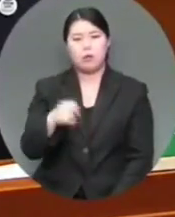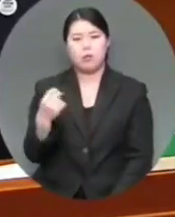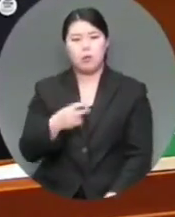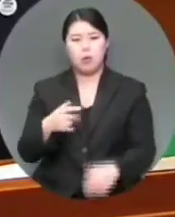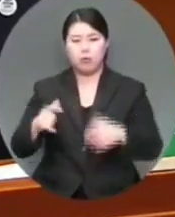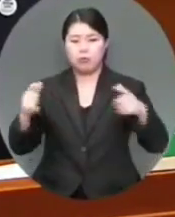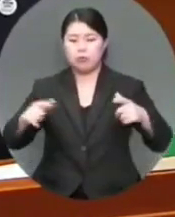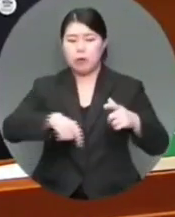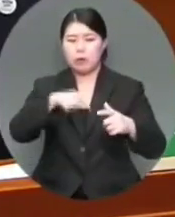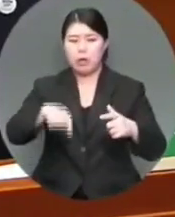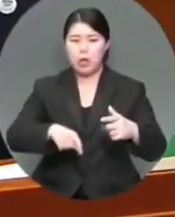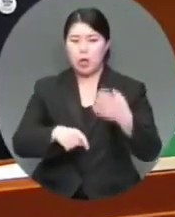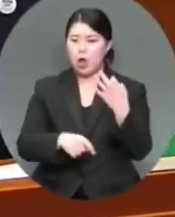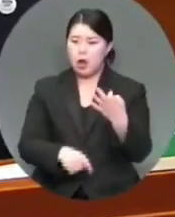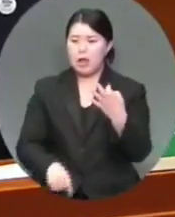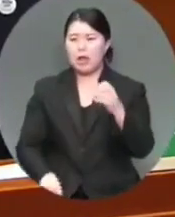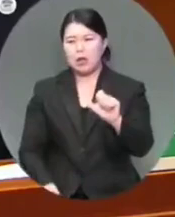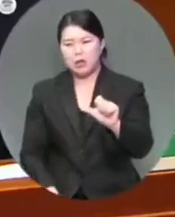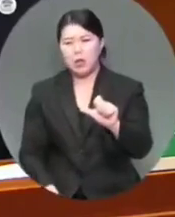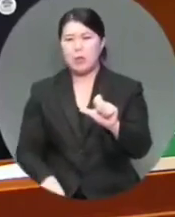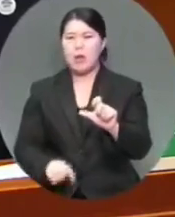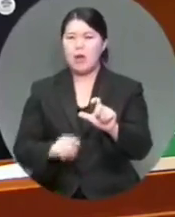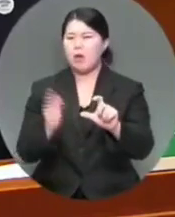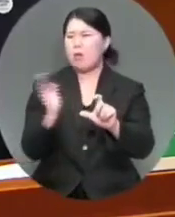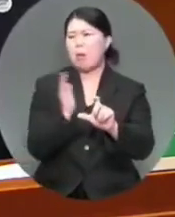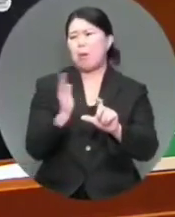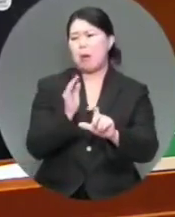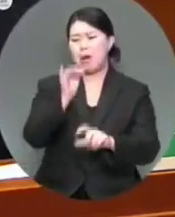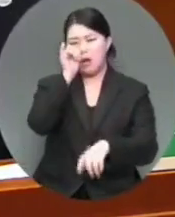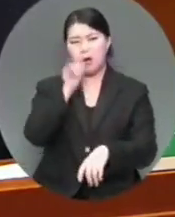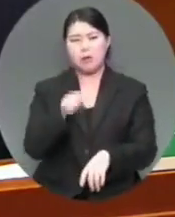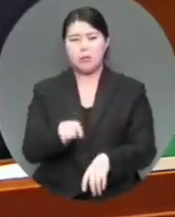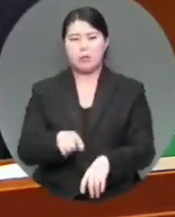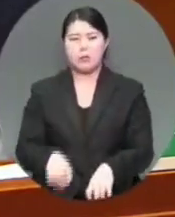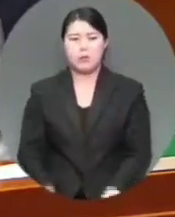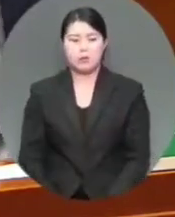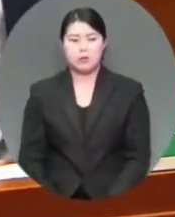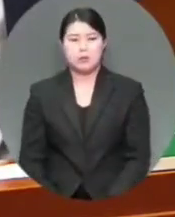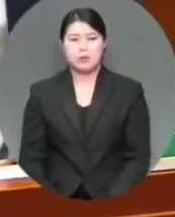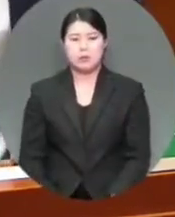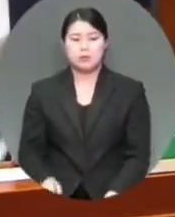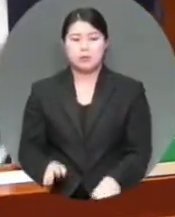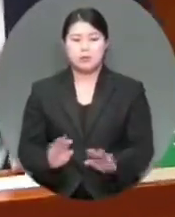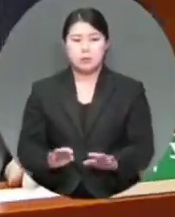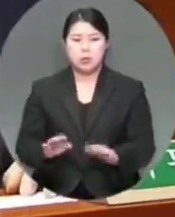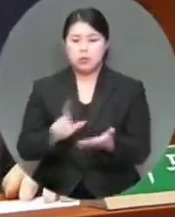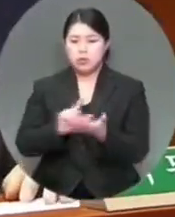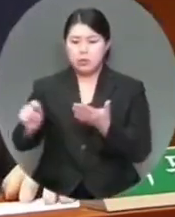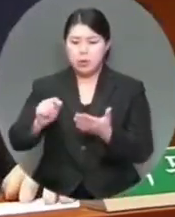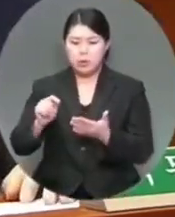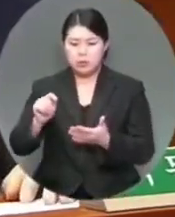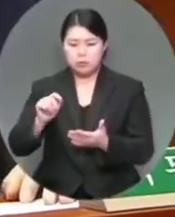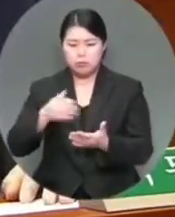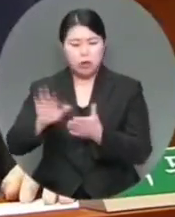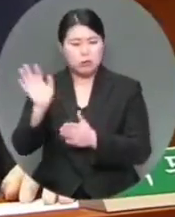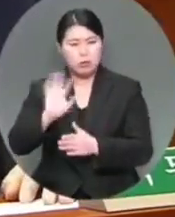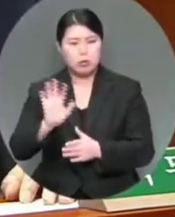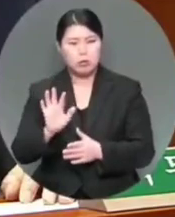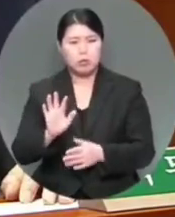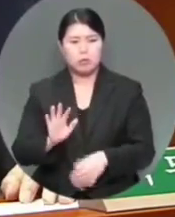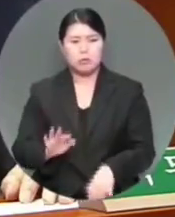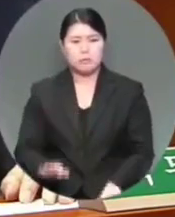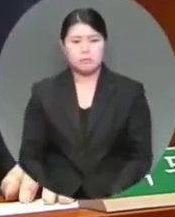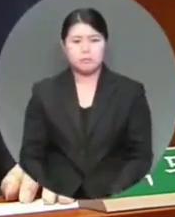뭐 14개니 5개 또 왔다 갔다 하는 노선이 있다는 곳에만 있으려 하지 지방에는 아돌라 하면서 예? 이런